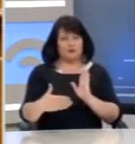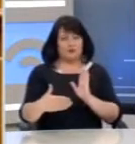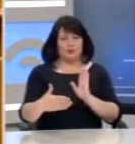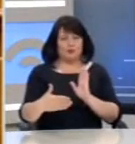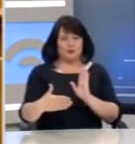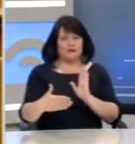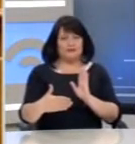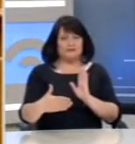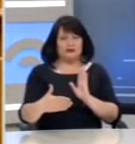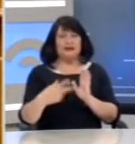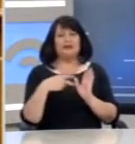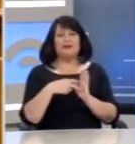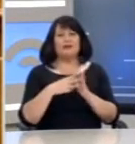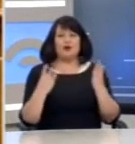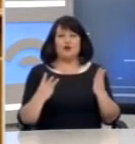δημοσιονομικής στρατηγικής